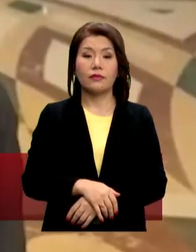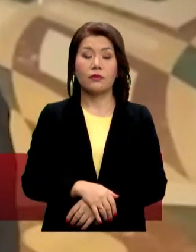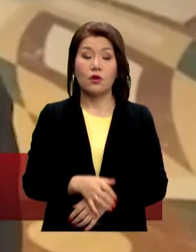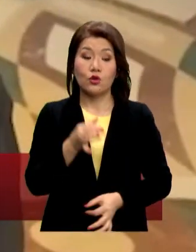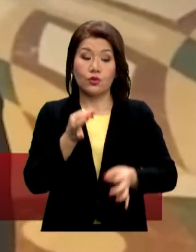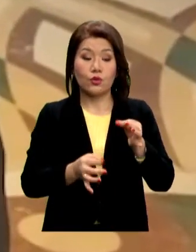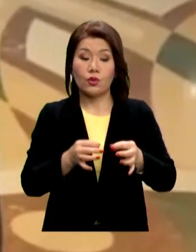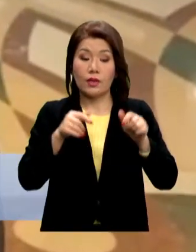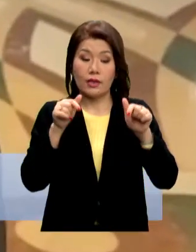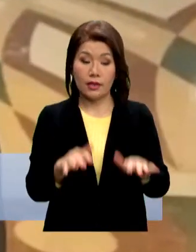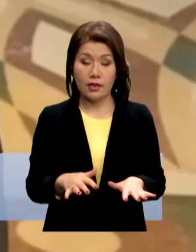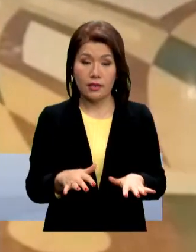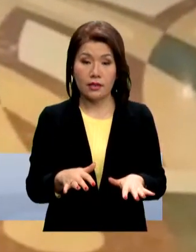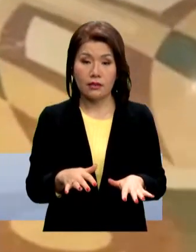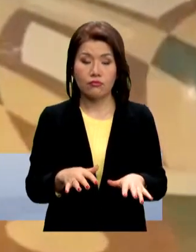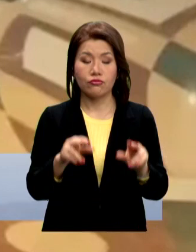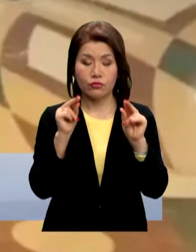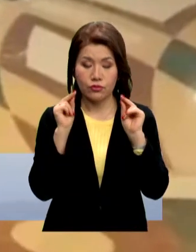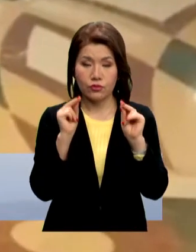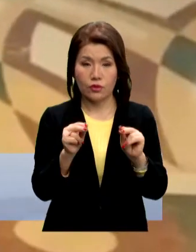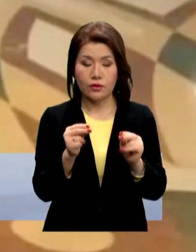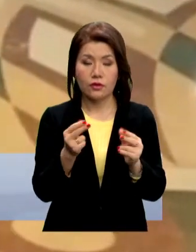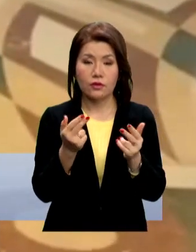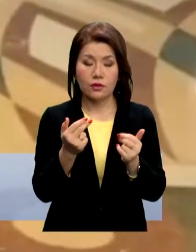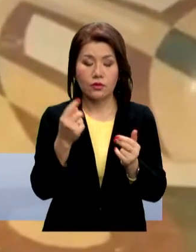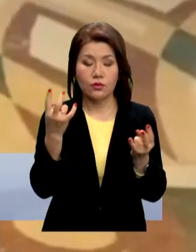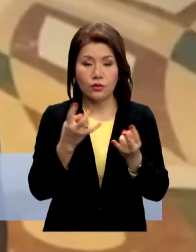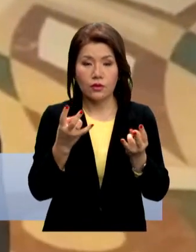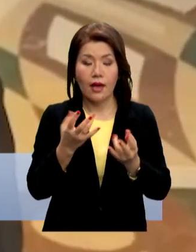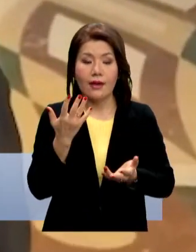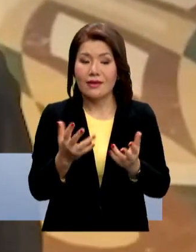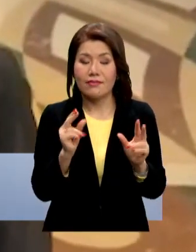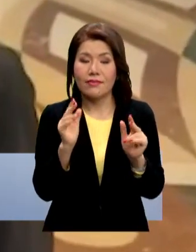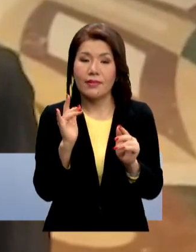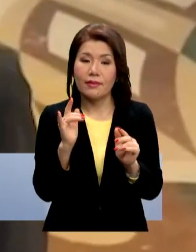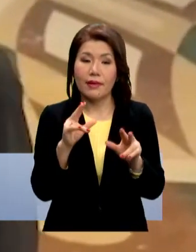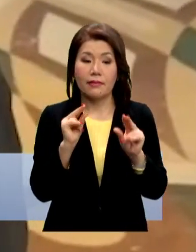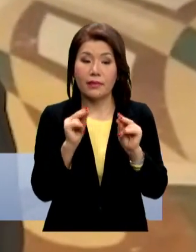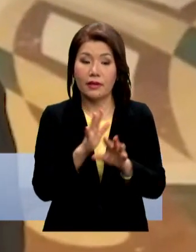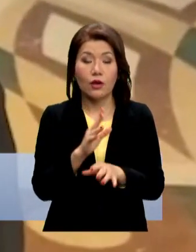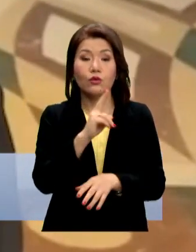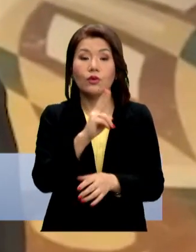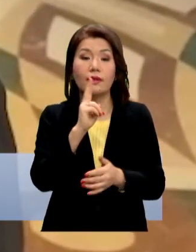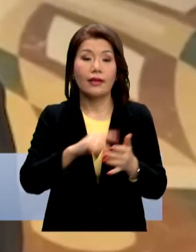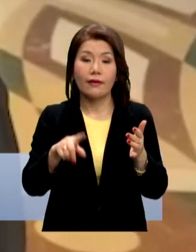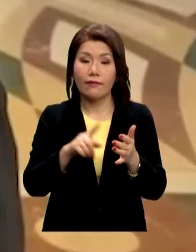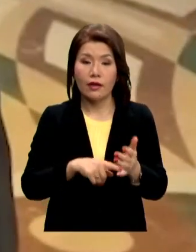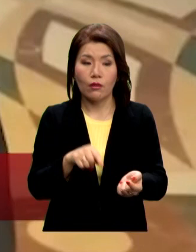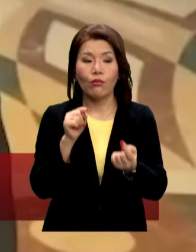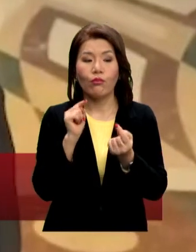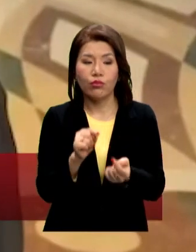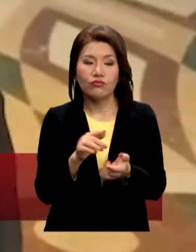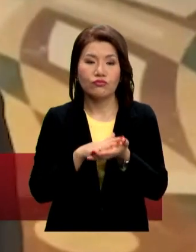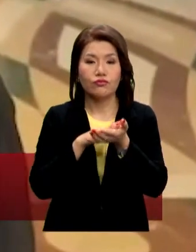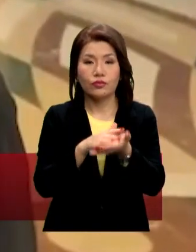Соттың шешімін әділ деп ойлау керек. Әділ болмаса, оған сенбеген адам қарсы болып, өзінің